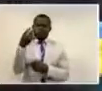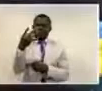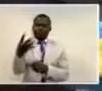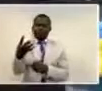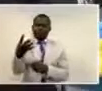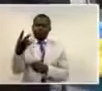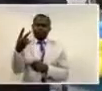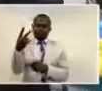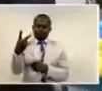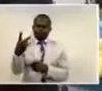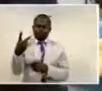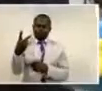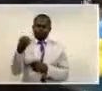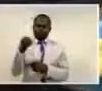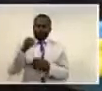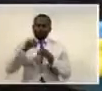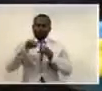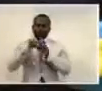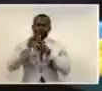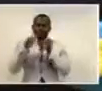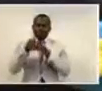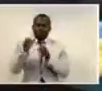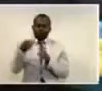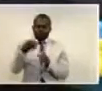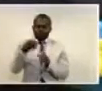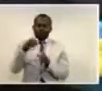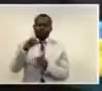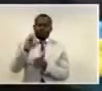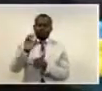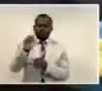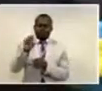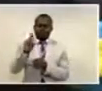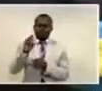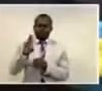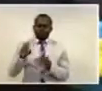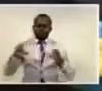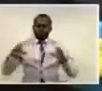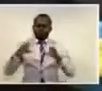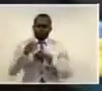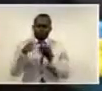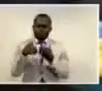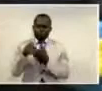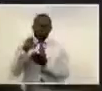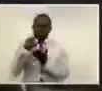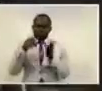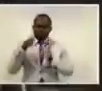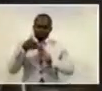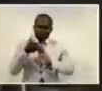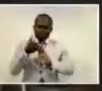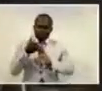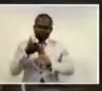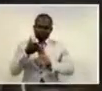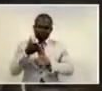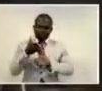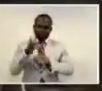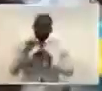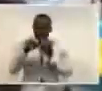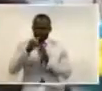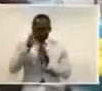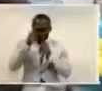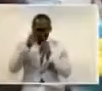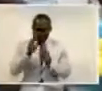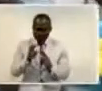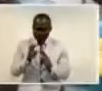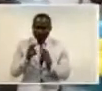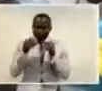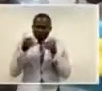420 by'abanyamuryango ba koperative Kaido bishyize hamwe bakayashyira nyuma y'ibyo nyakubahwa perezida wa